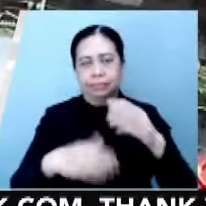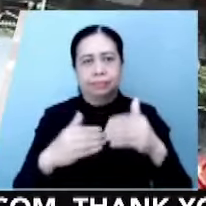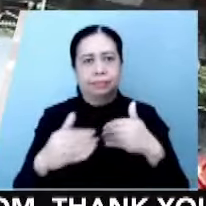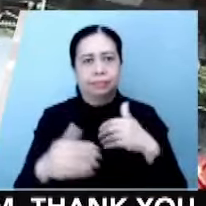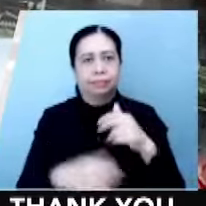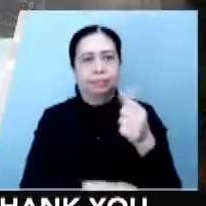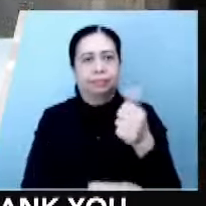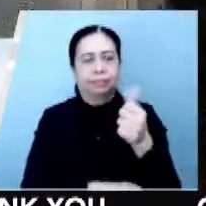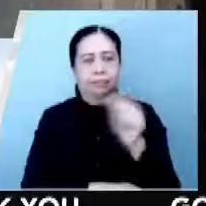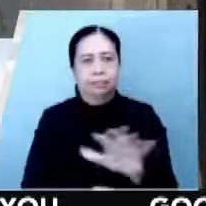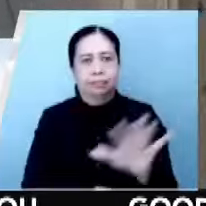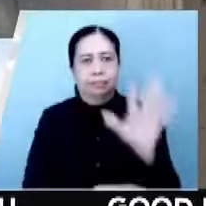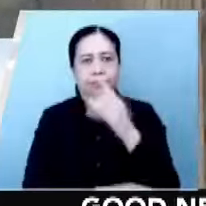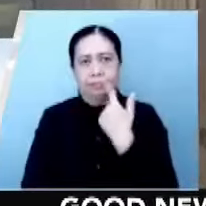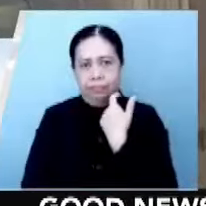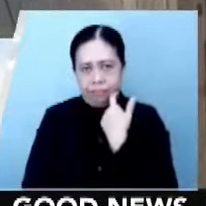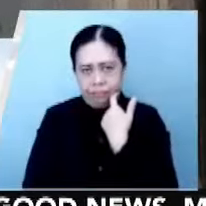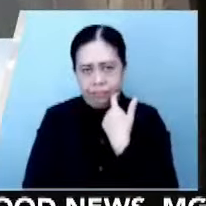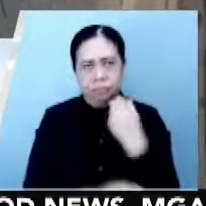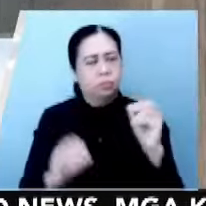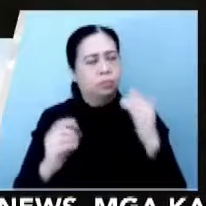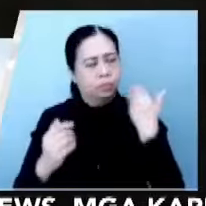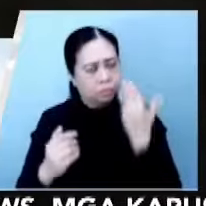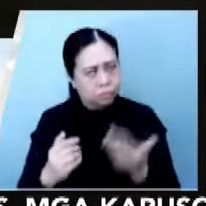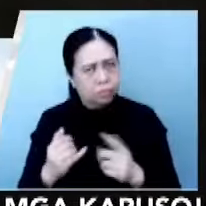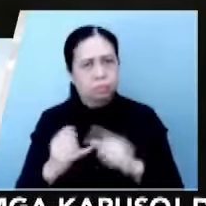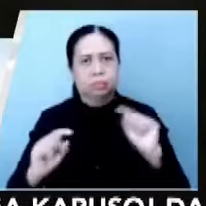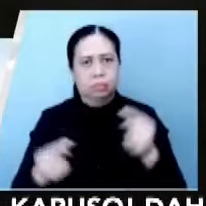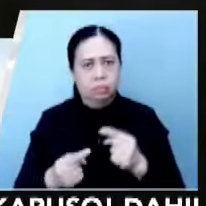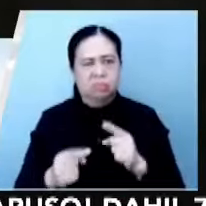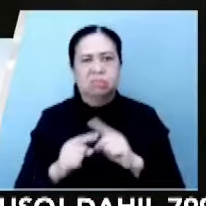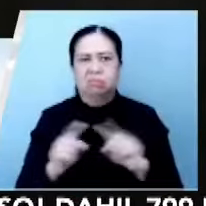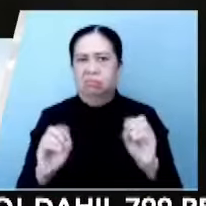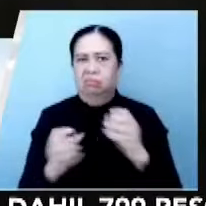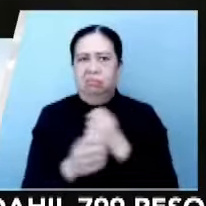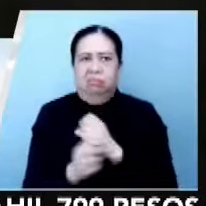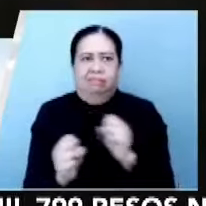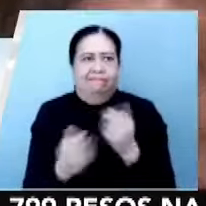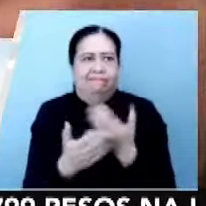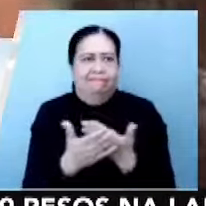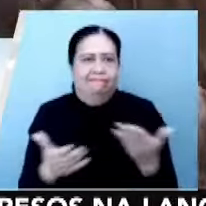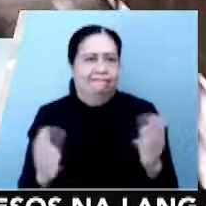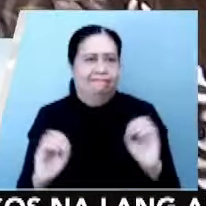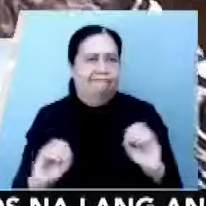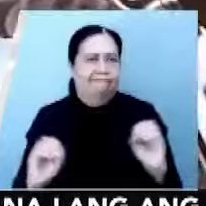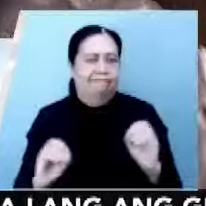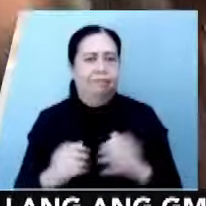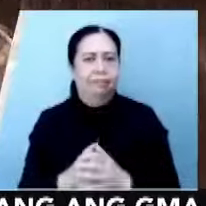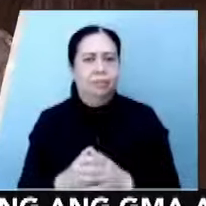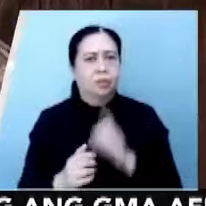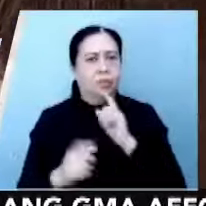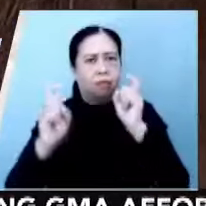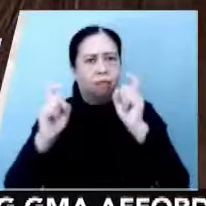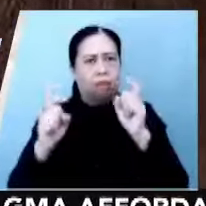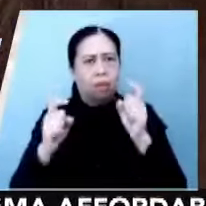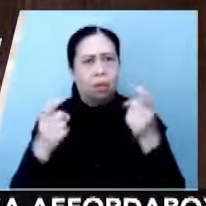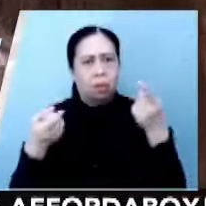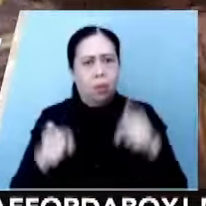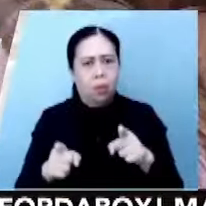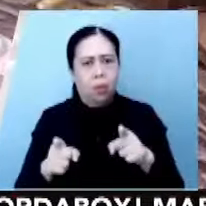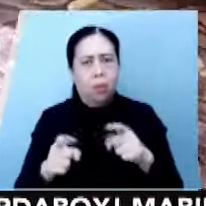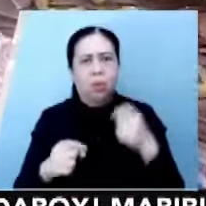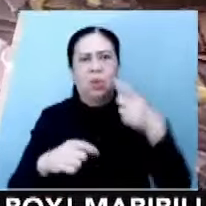umaga kanina. Walang nasawi o nasaktan, pero walang naisalba ni isang gamit ang mga residente. Sobrang bilis po na pangyari. Puro kahoy po kasi